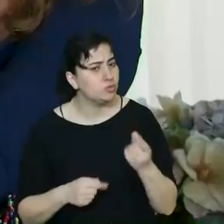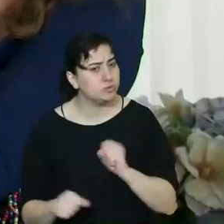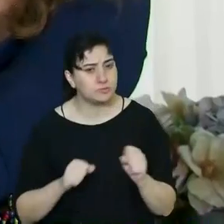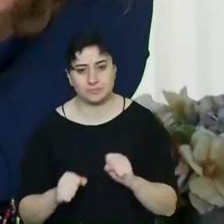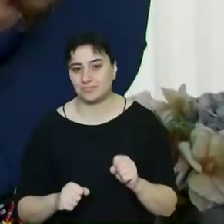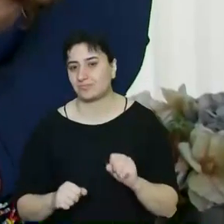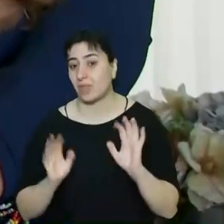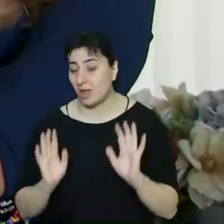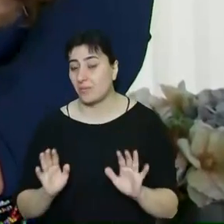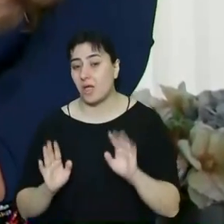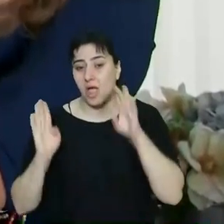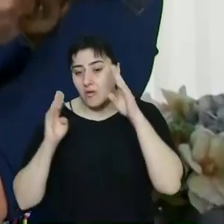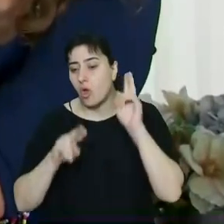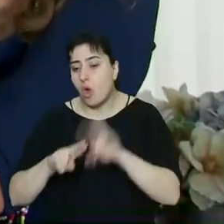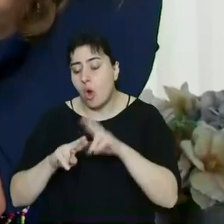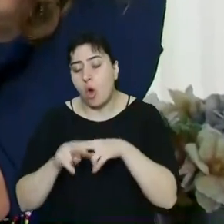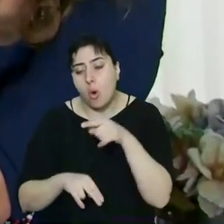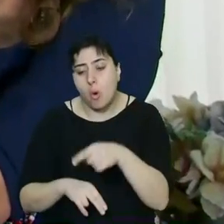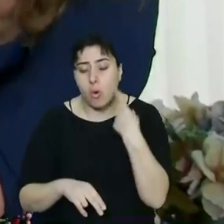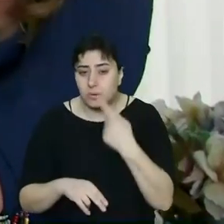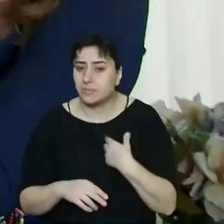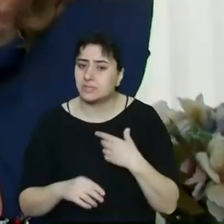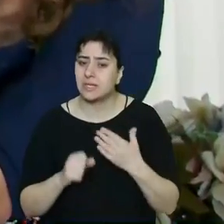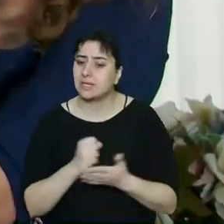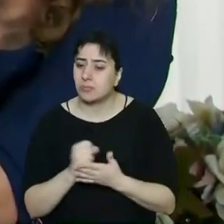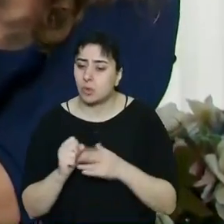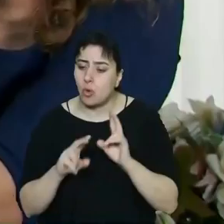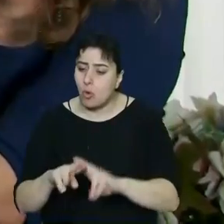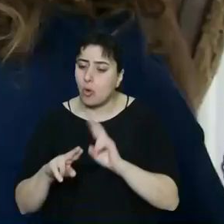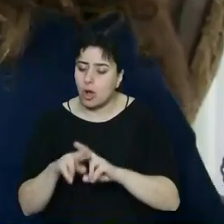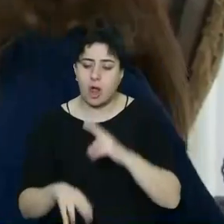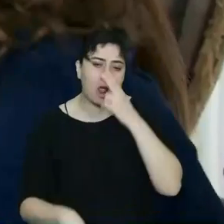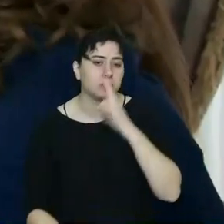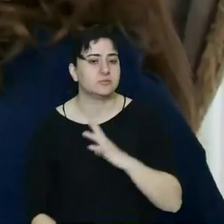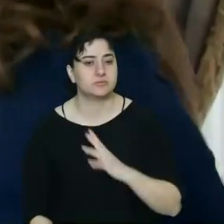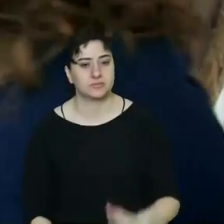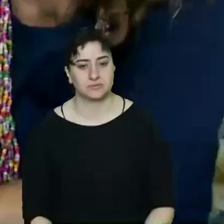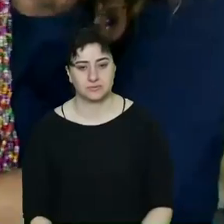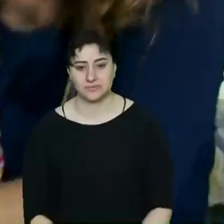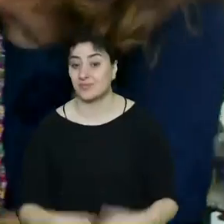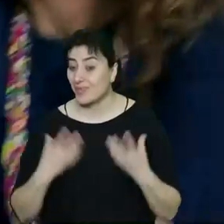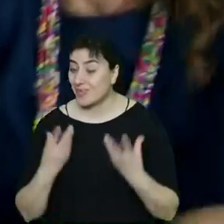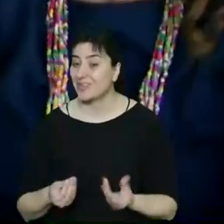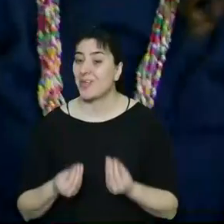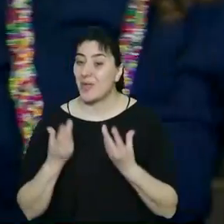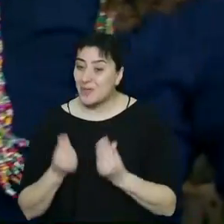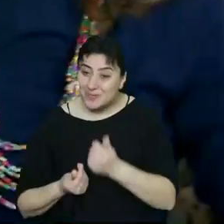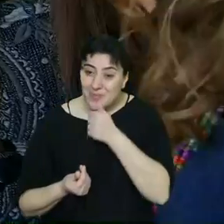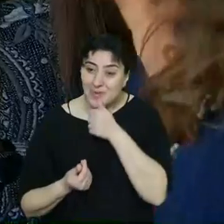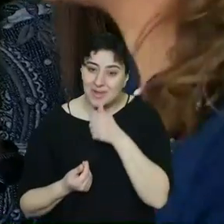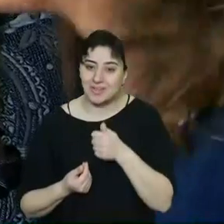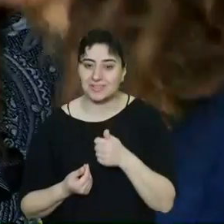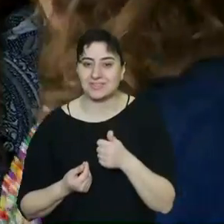ya. Kemal'im ama hayvan öğretilene söylüyor. Biz de Trabzon demeyi öğretiriz olur biter. Evet. Evet